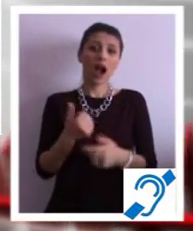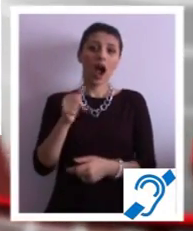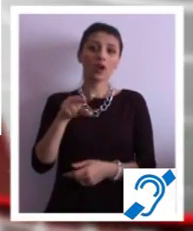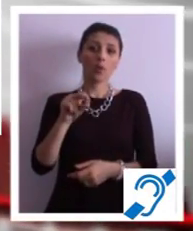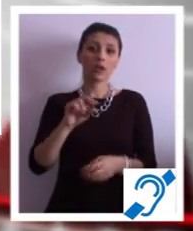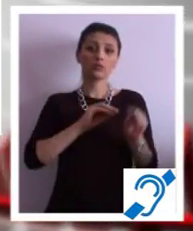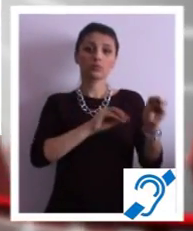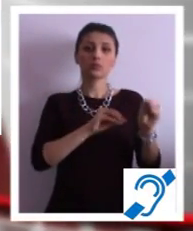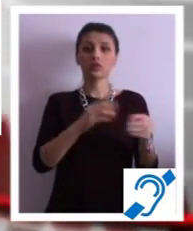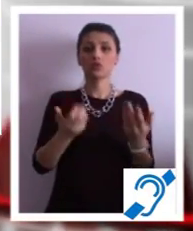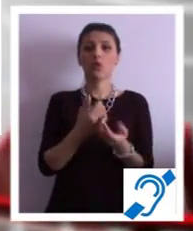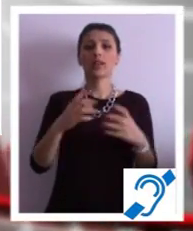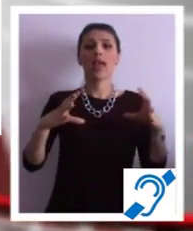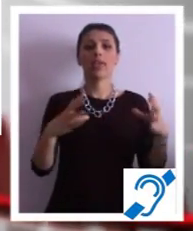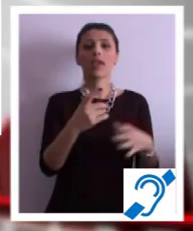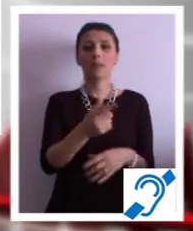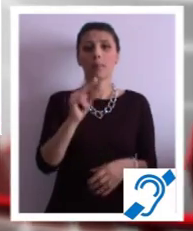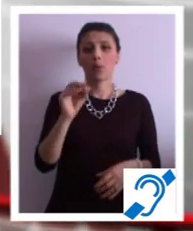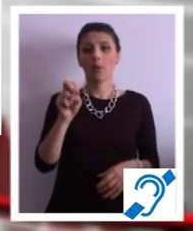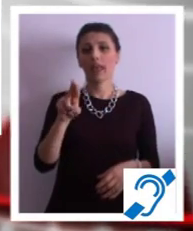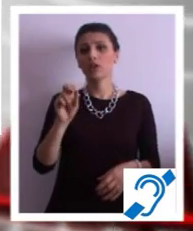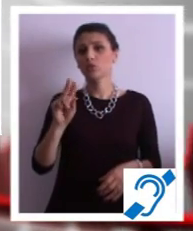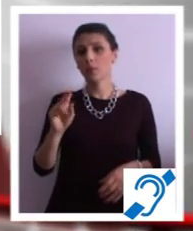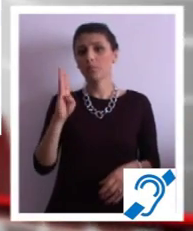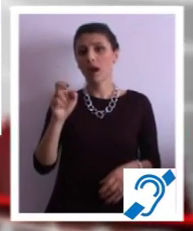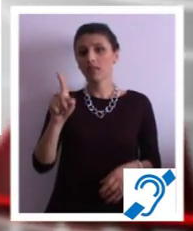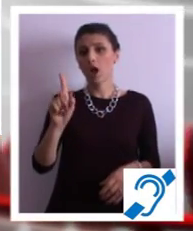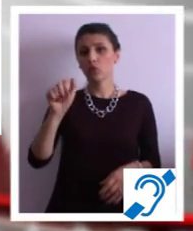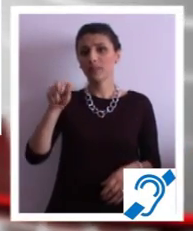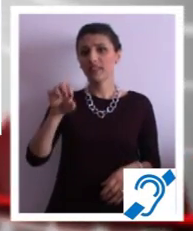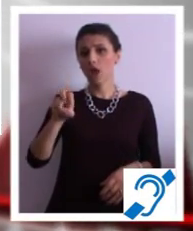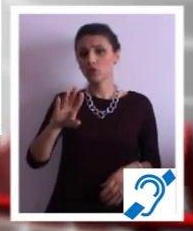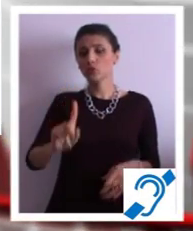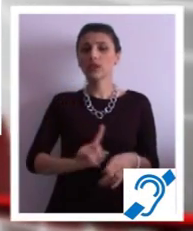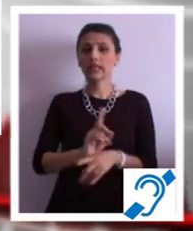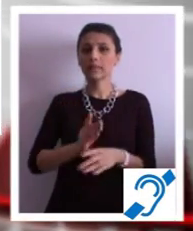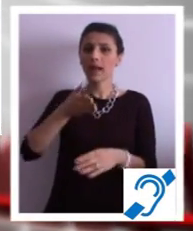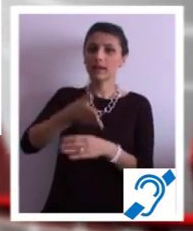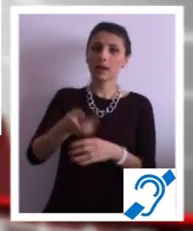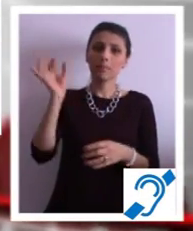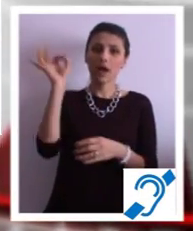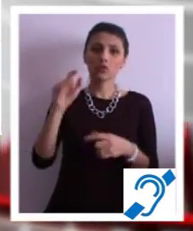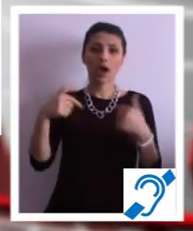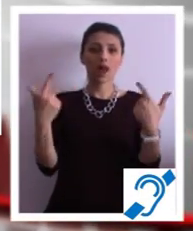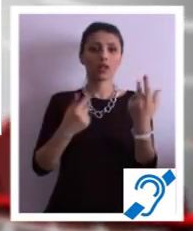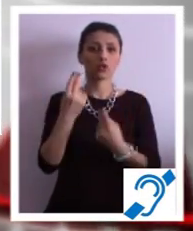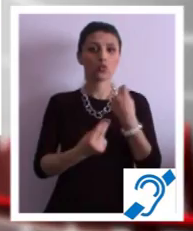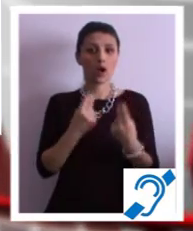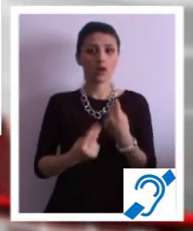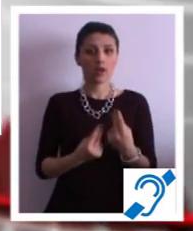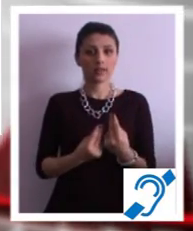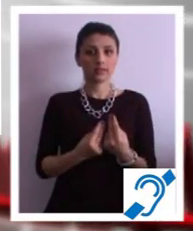formulă de echipă: Popescu, Nițu, Iordache, Crăsan, Badea, Dumitrașcu și Florea. Pe parcurs au intrat majoritatea celorlalte jucătoare din